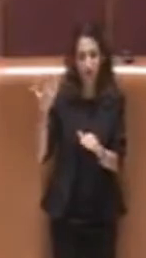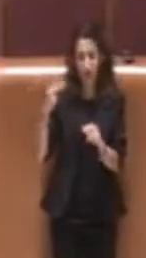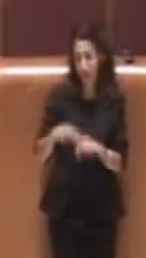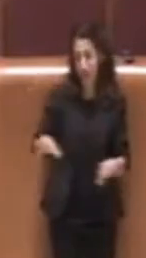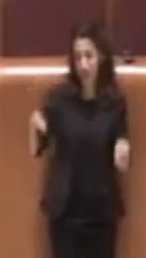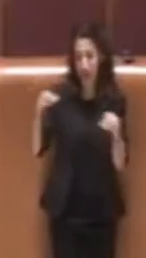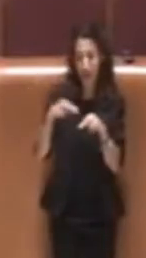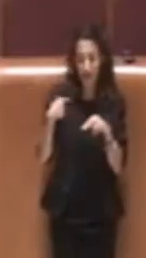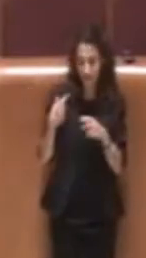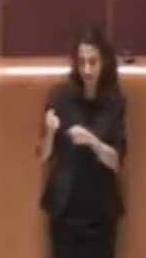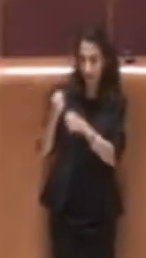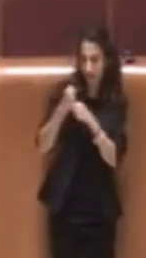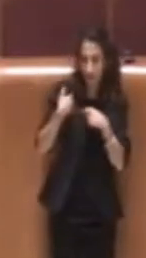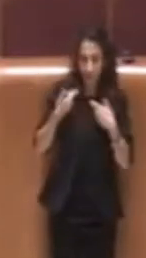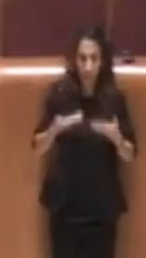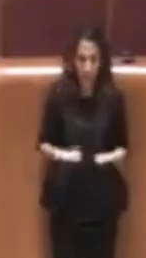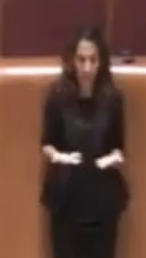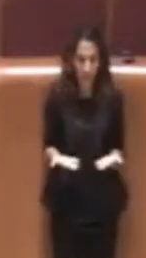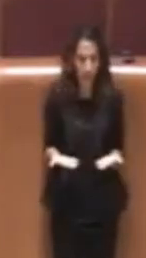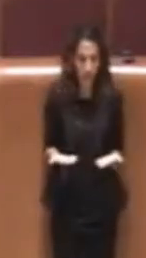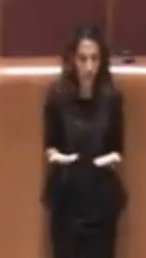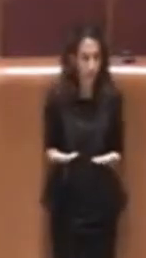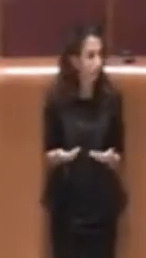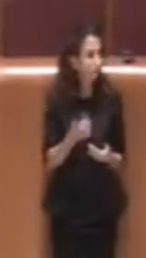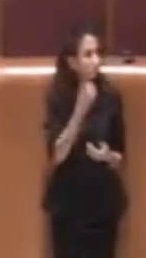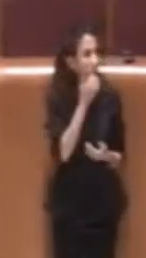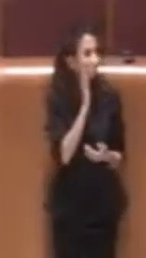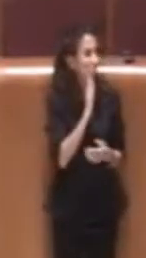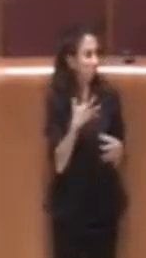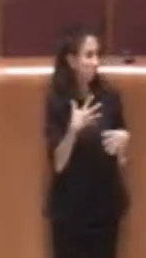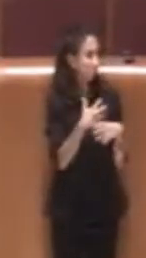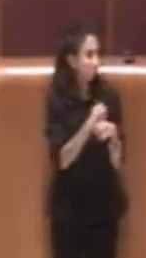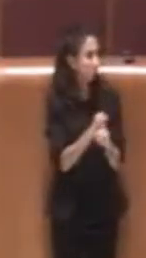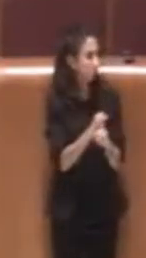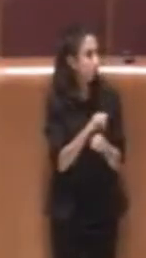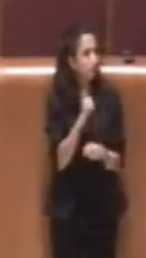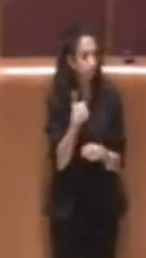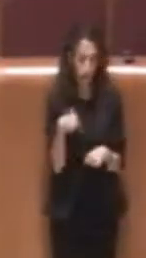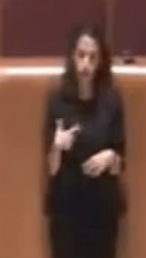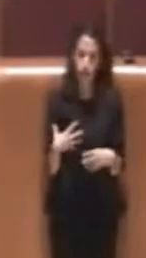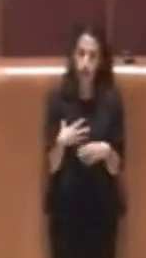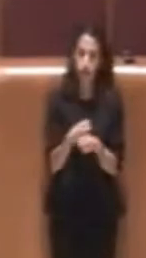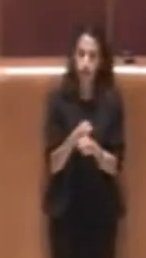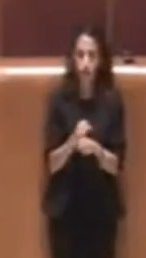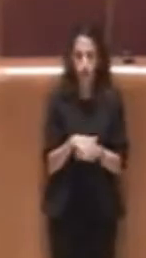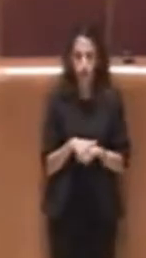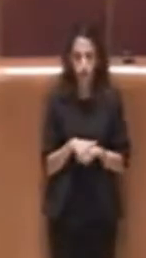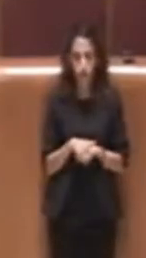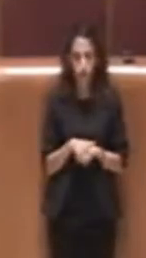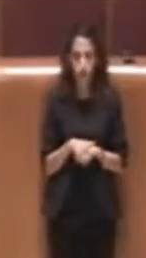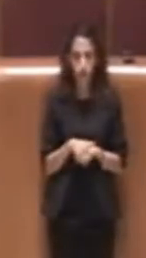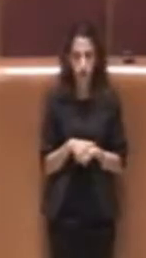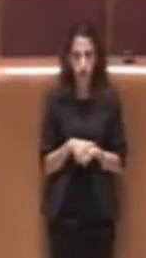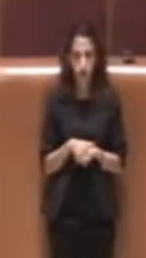di noi. Consigliere, mi scusi, devo invitarla a concludere. Sì, sto concludendo, Presidente.